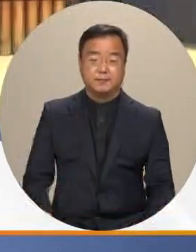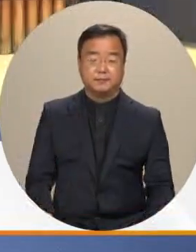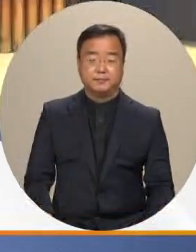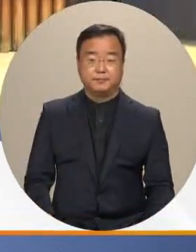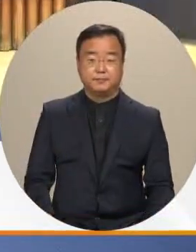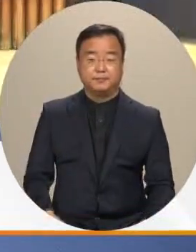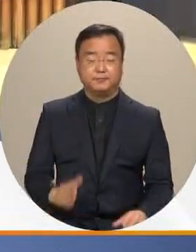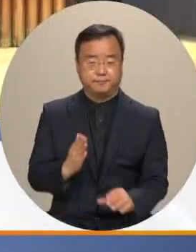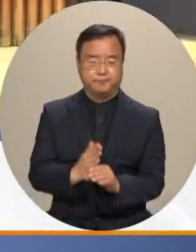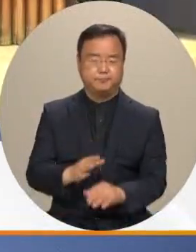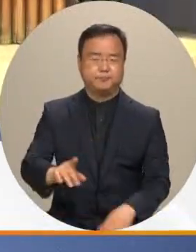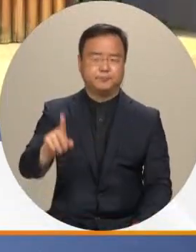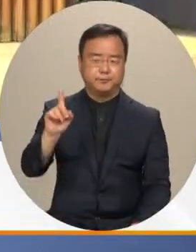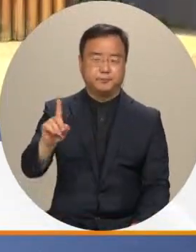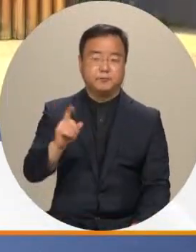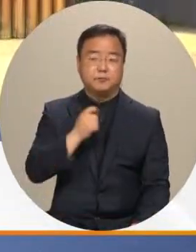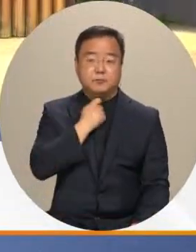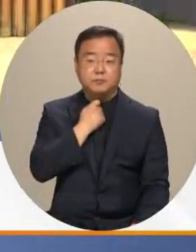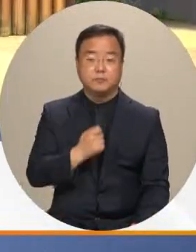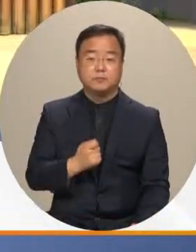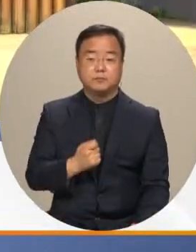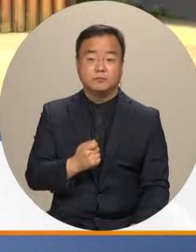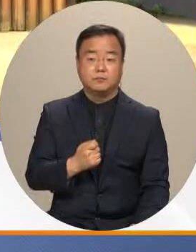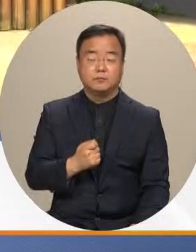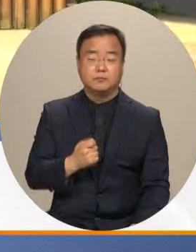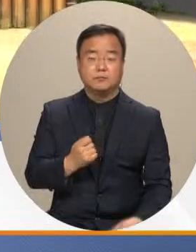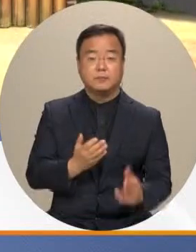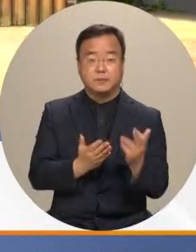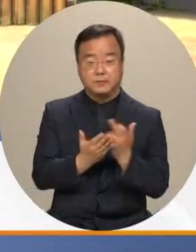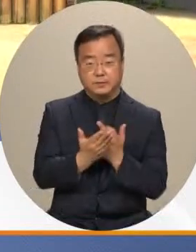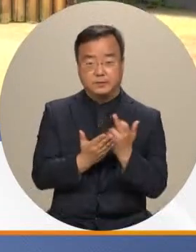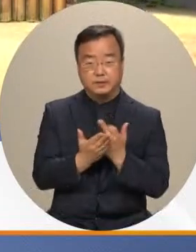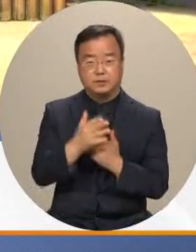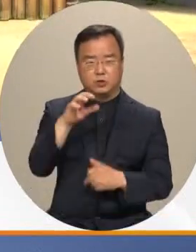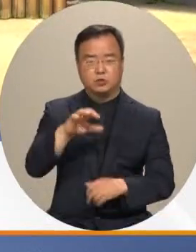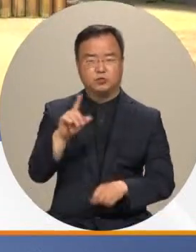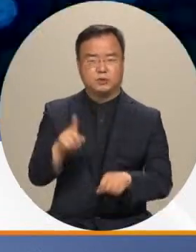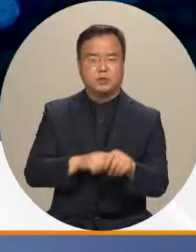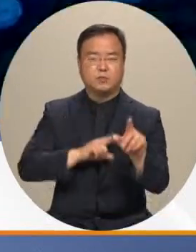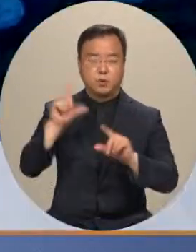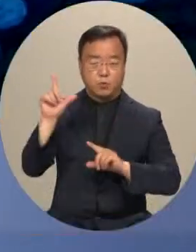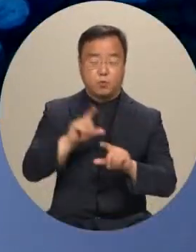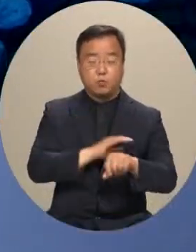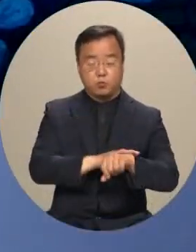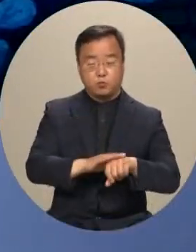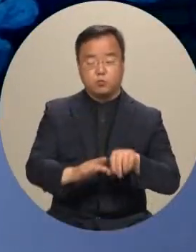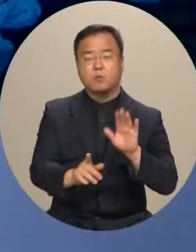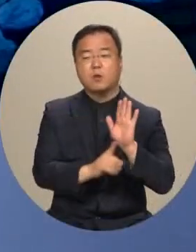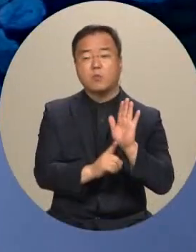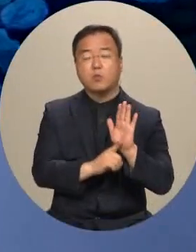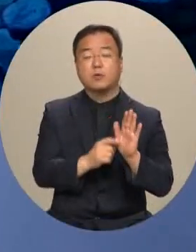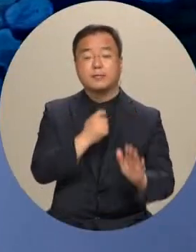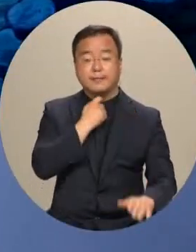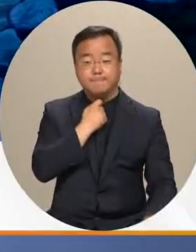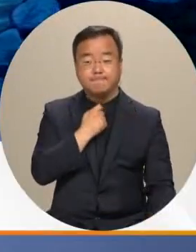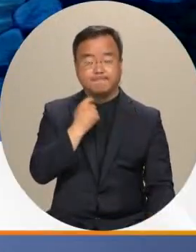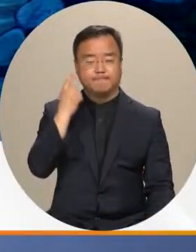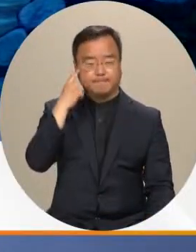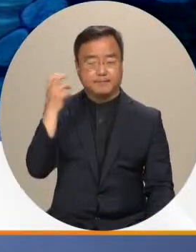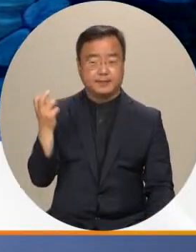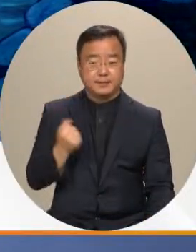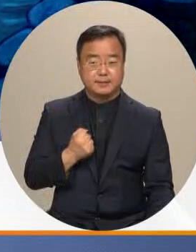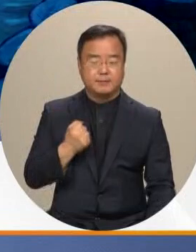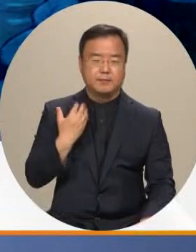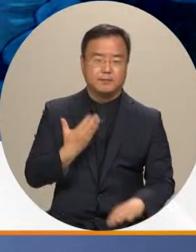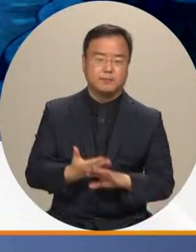저희가 하고 싶었던 것은 제주에 자연환경을 잘 표현해보자였었습니다 그래서